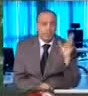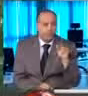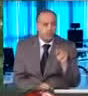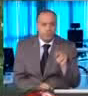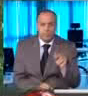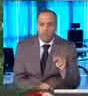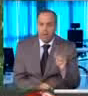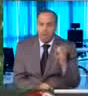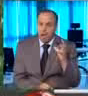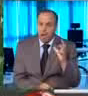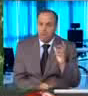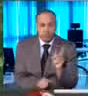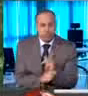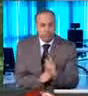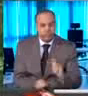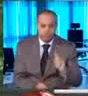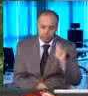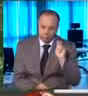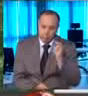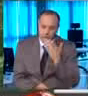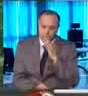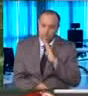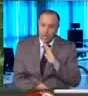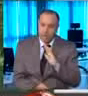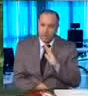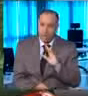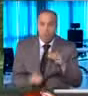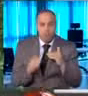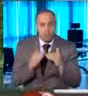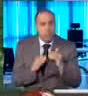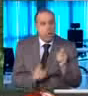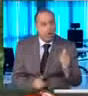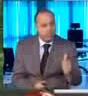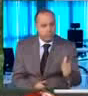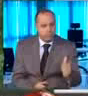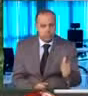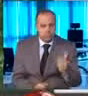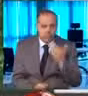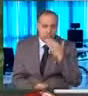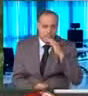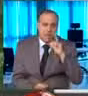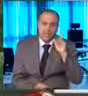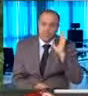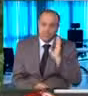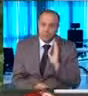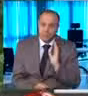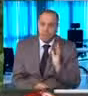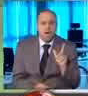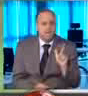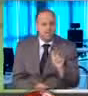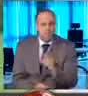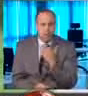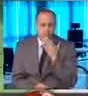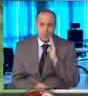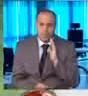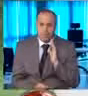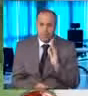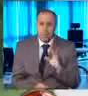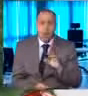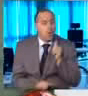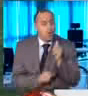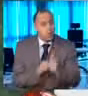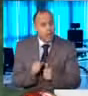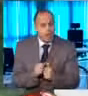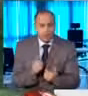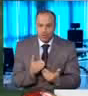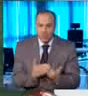صابة محترمة برشا، باش ما نقولوش قياسية، صابة اللهم صل يعني خيرة ربي. ومع كل موسم